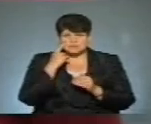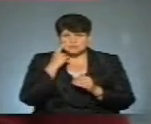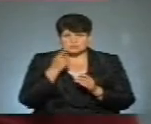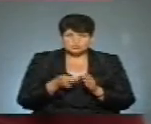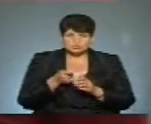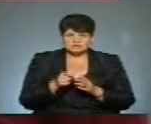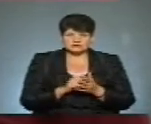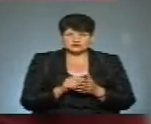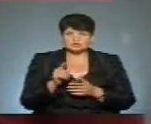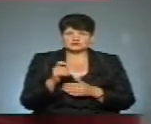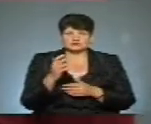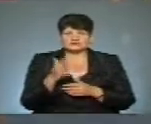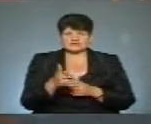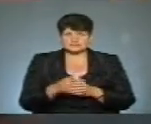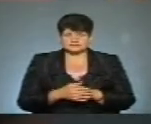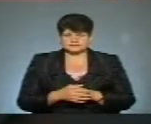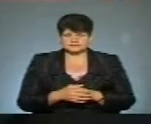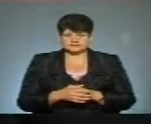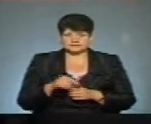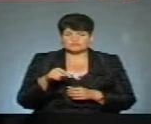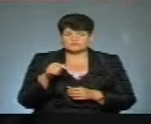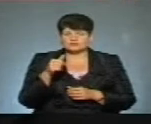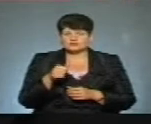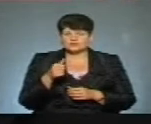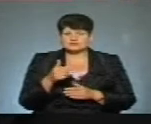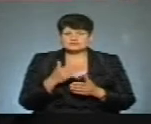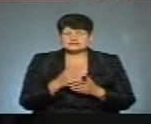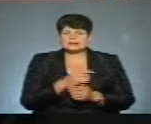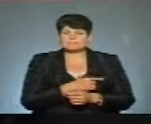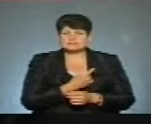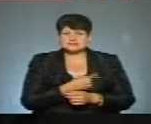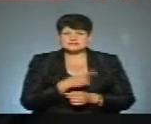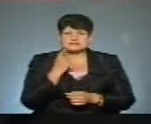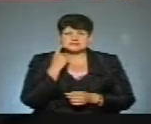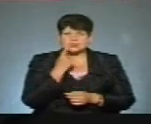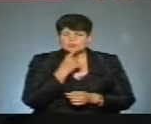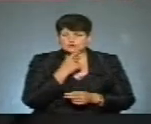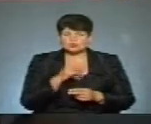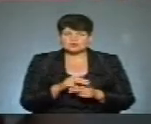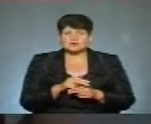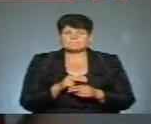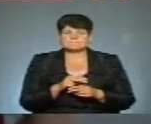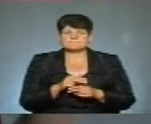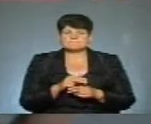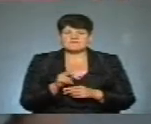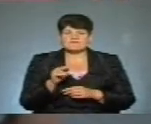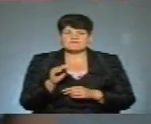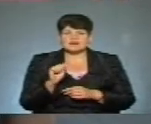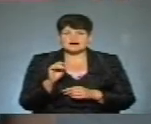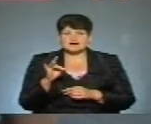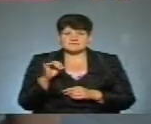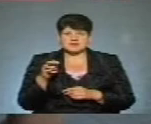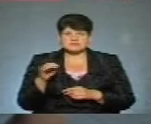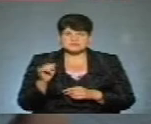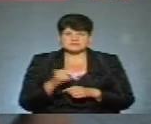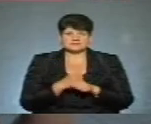сюди документи – 150. Цьогоріч є медицина, стоматологія, фармація, промислова фармація, медсестринство,